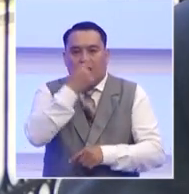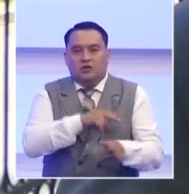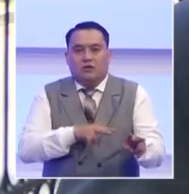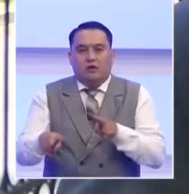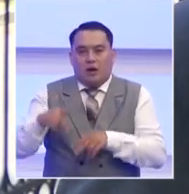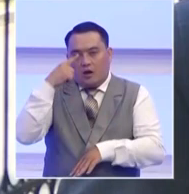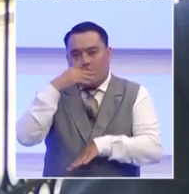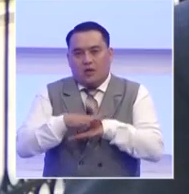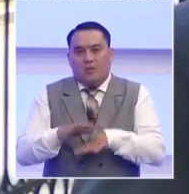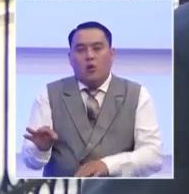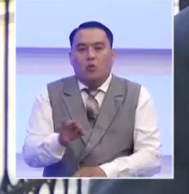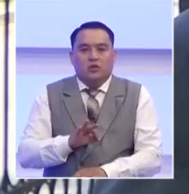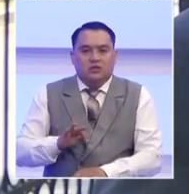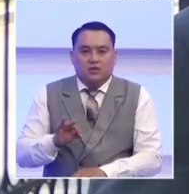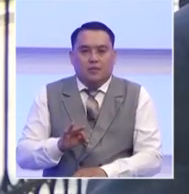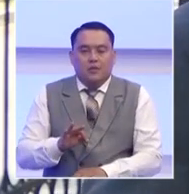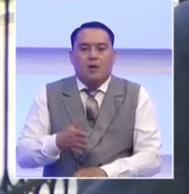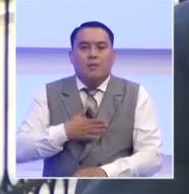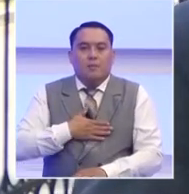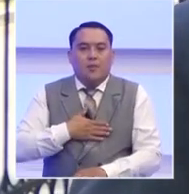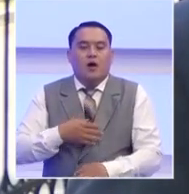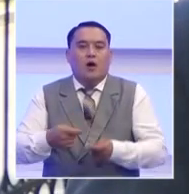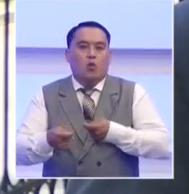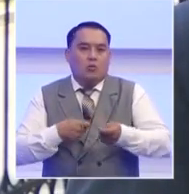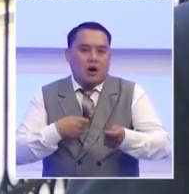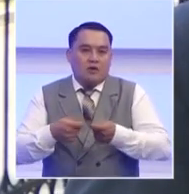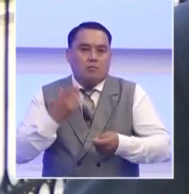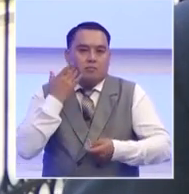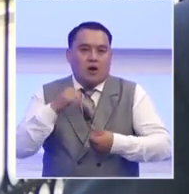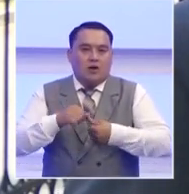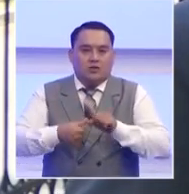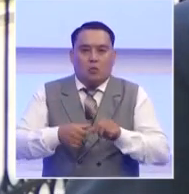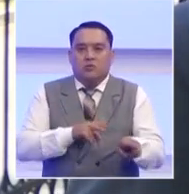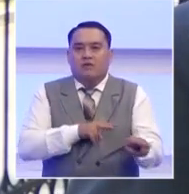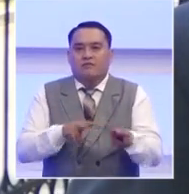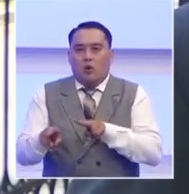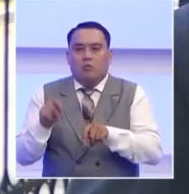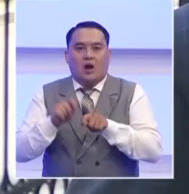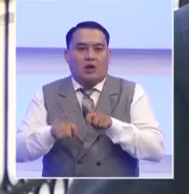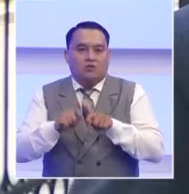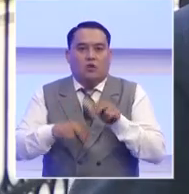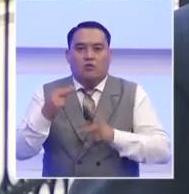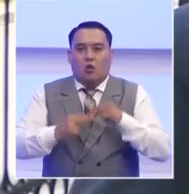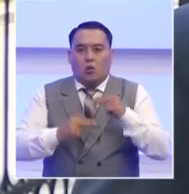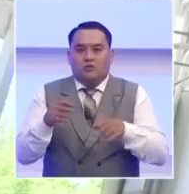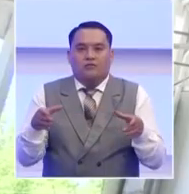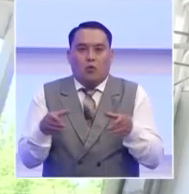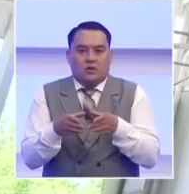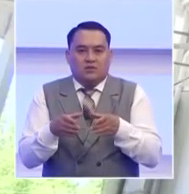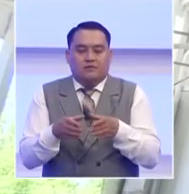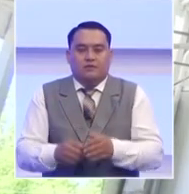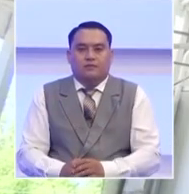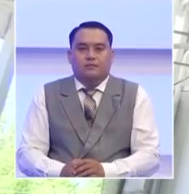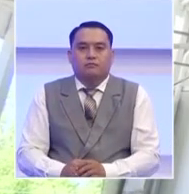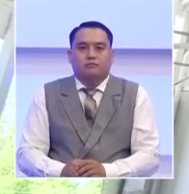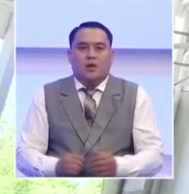контроле акима области Аманды Кабаталова. Мы, как профильное управление, на постоянной основе проводим осмотр строящихся комплексов.